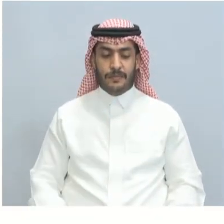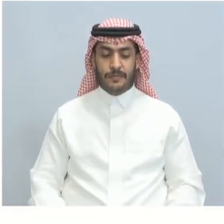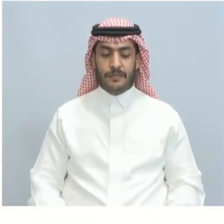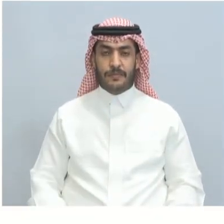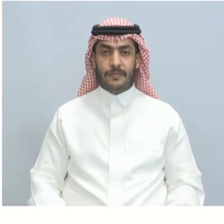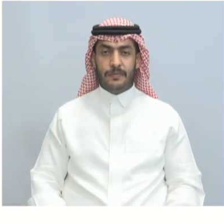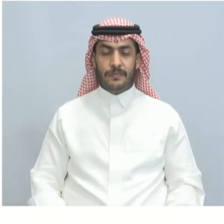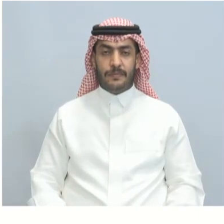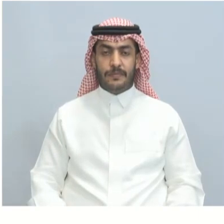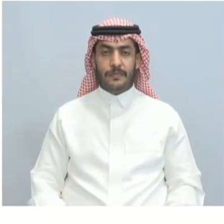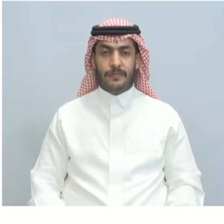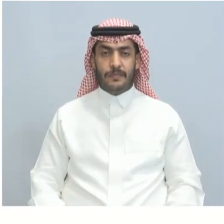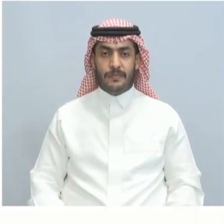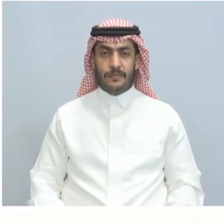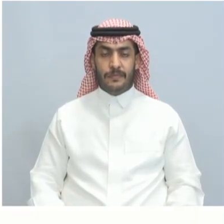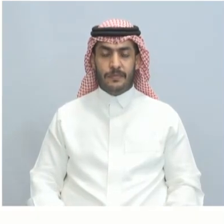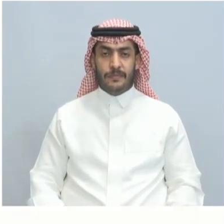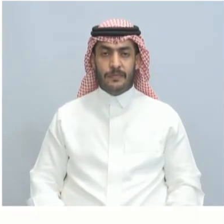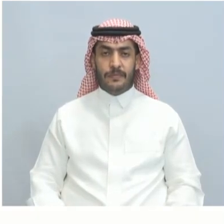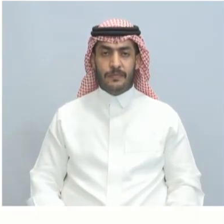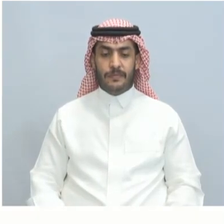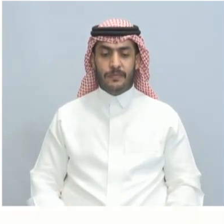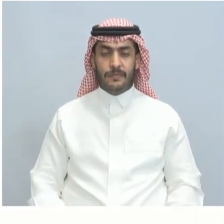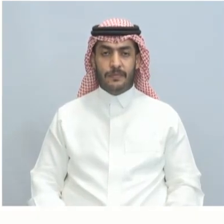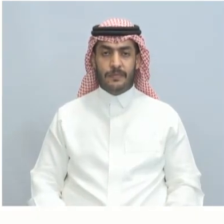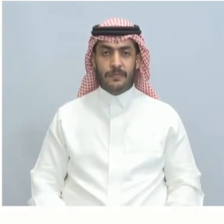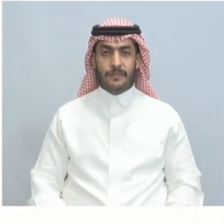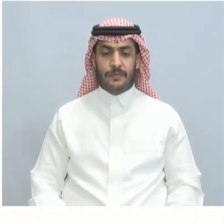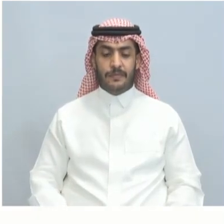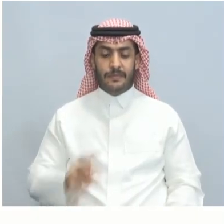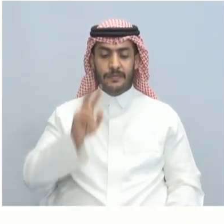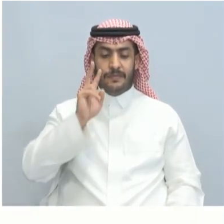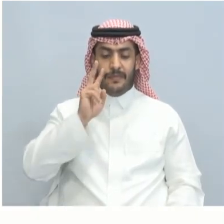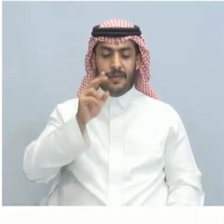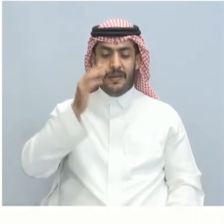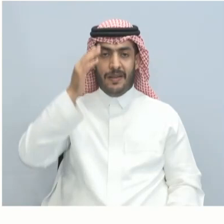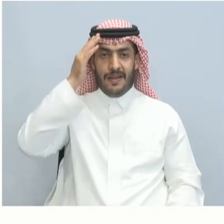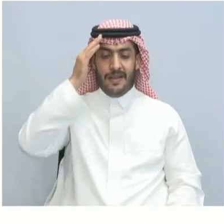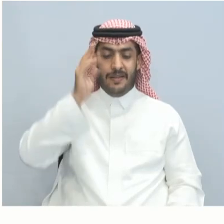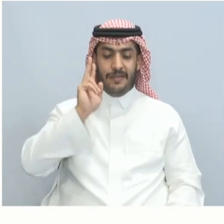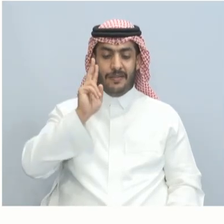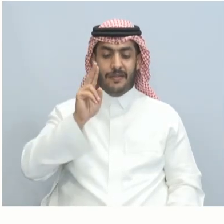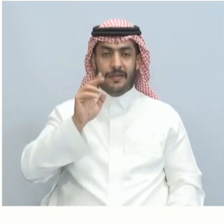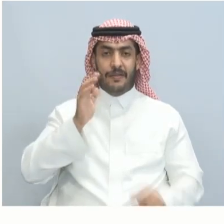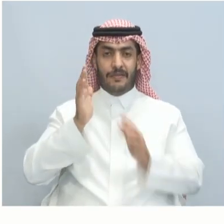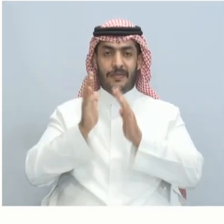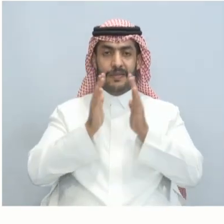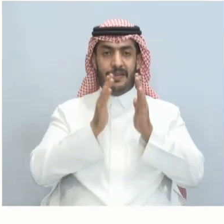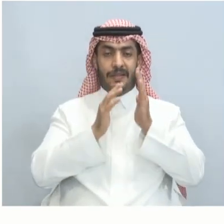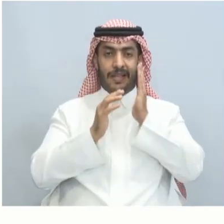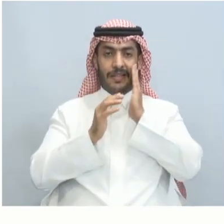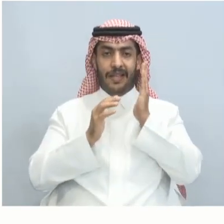بتحريك كل راس من الرؤوس هنا هذا الراس قمنا بتحريكه اربع وحدات الى